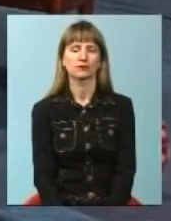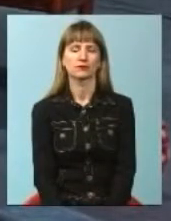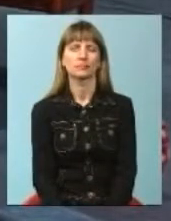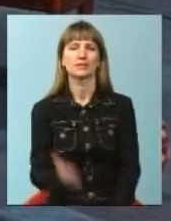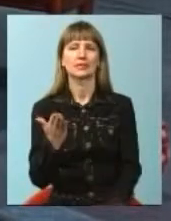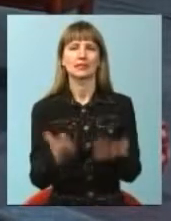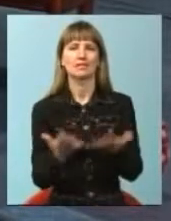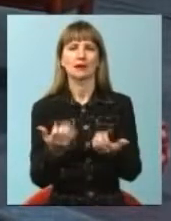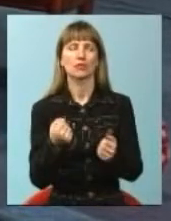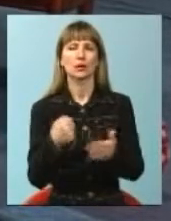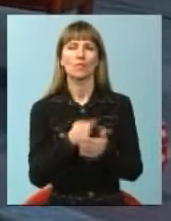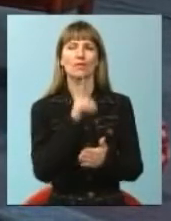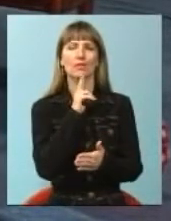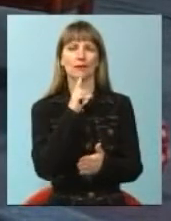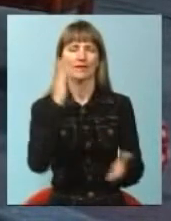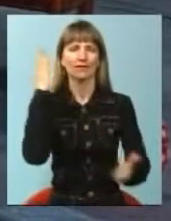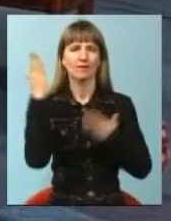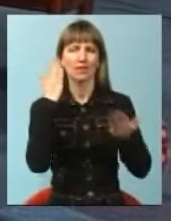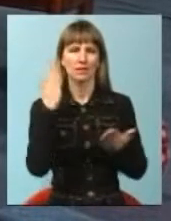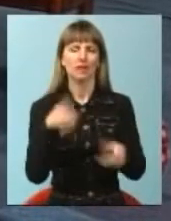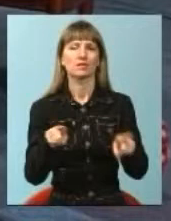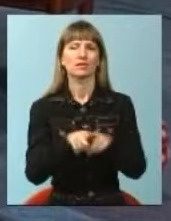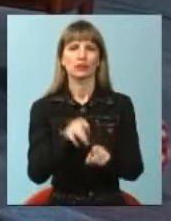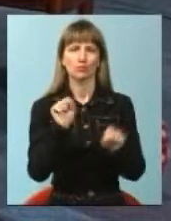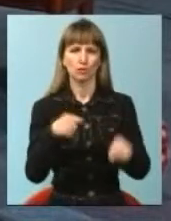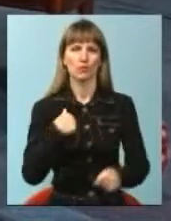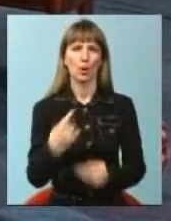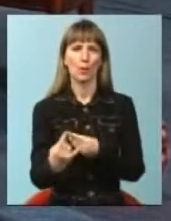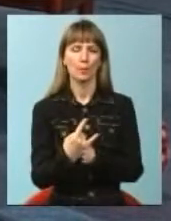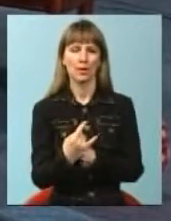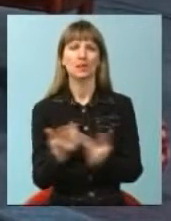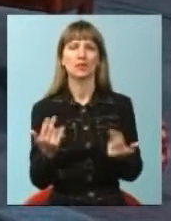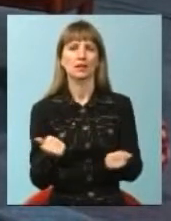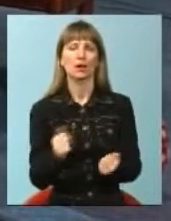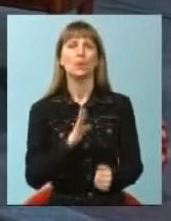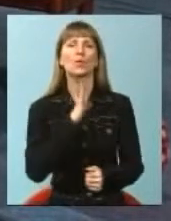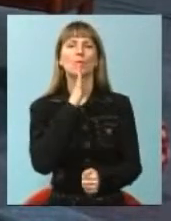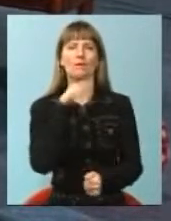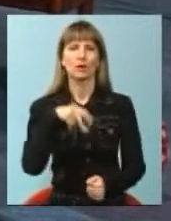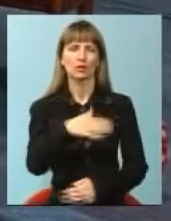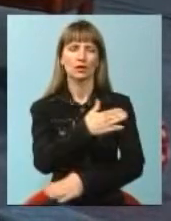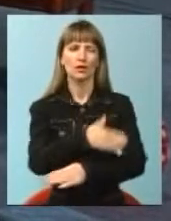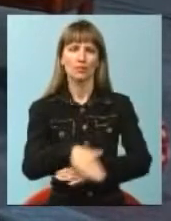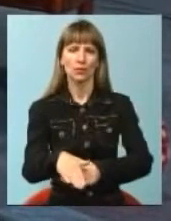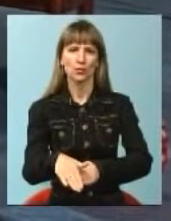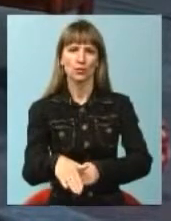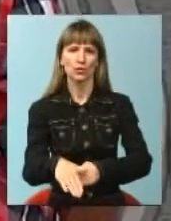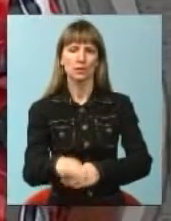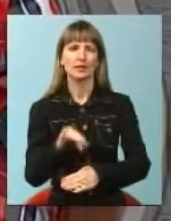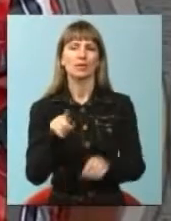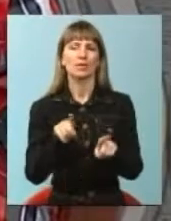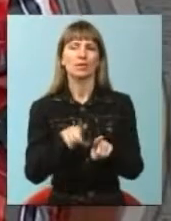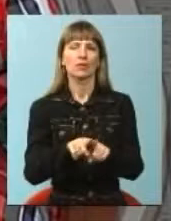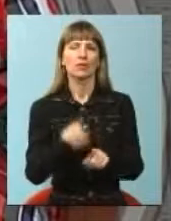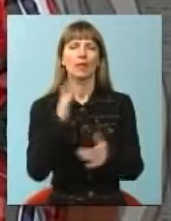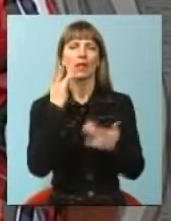А якщо візьмемо до уваги, наприклад, вітер, адже він теж нас може обманювати. Здавалося б, так? Вранці виходиш на вулицю і там такий